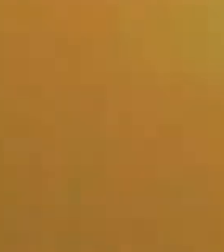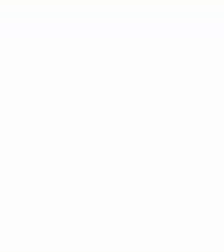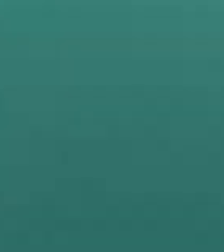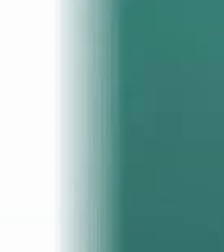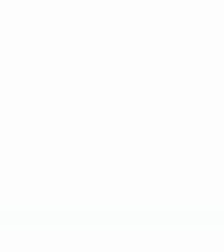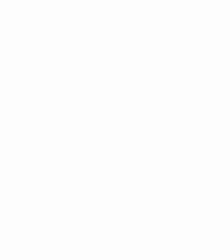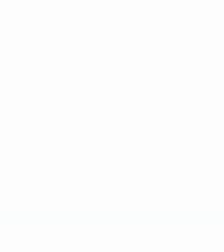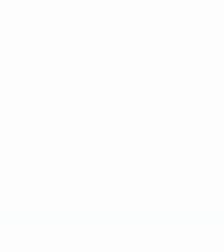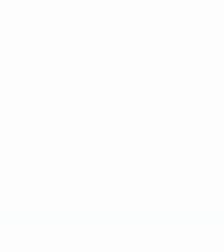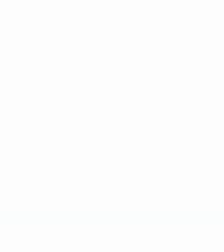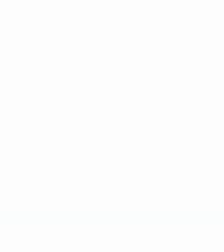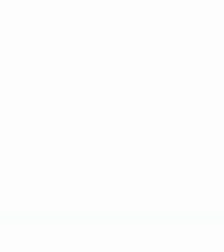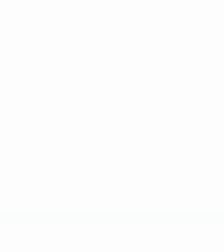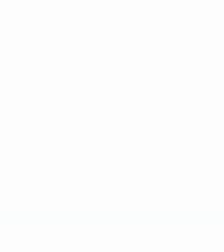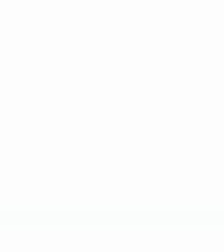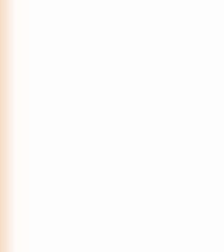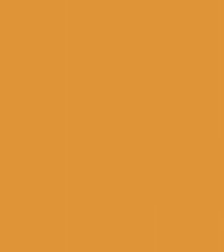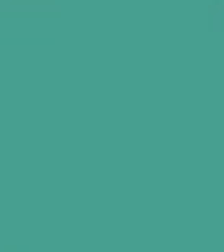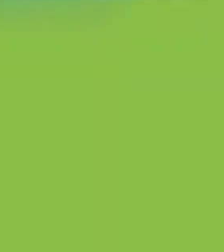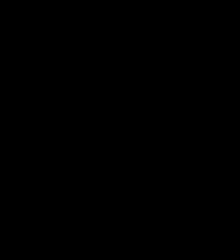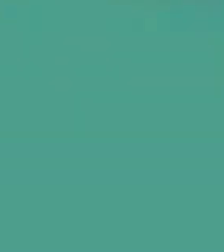Los medios legislativos presentan